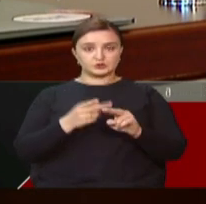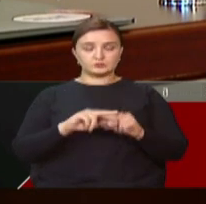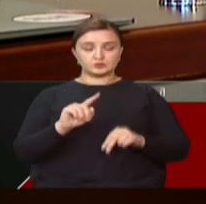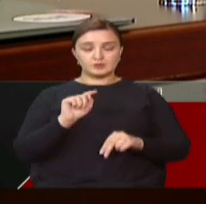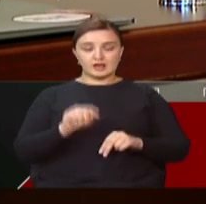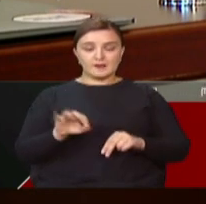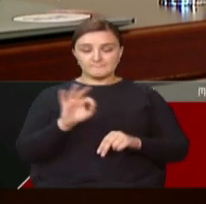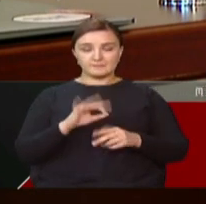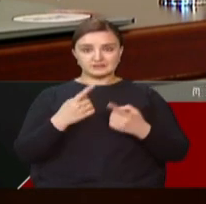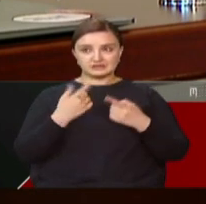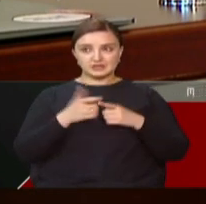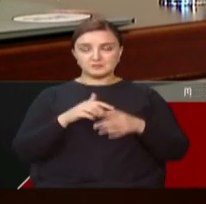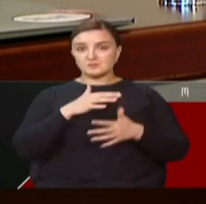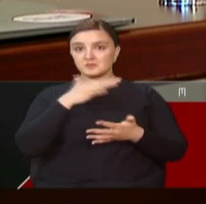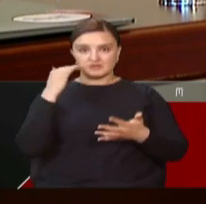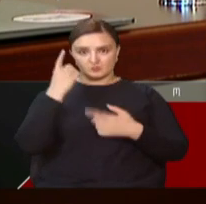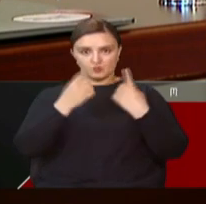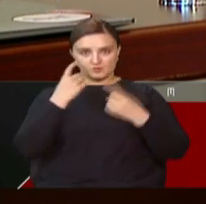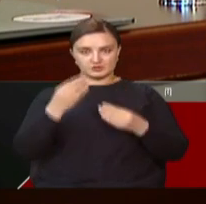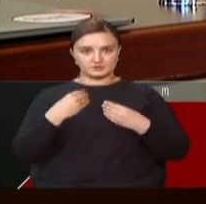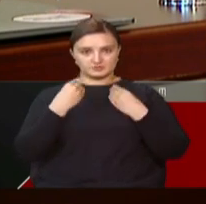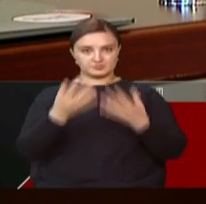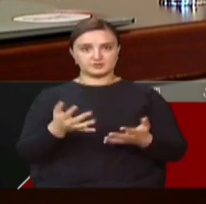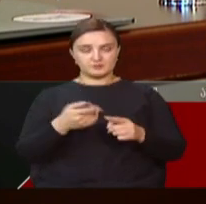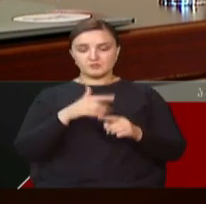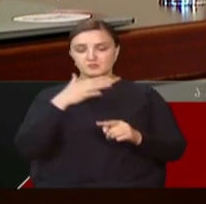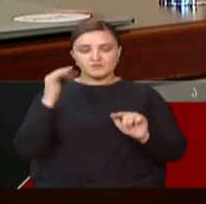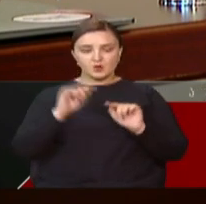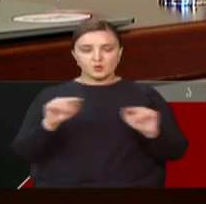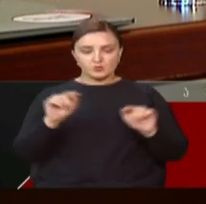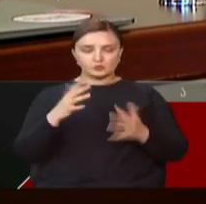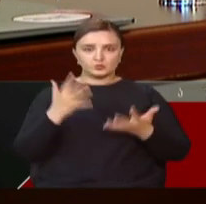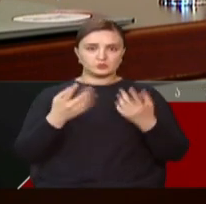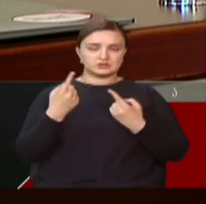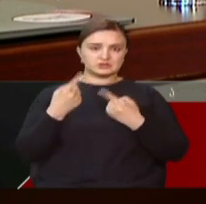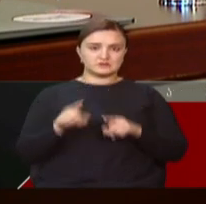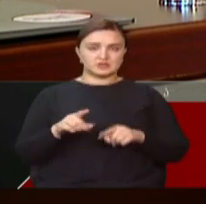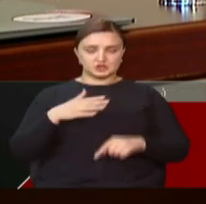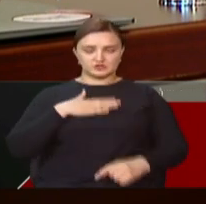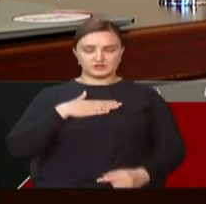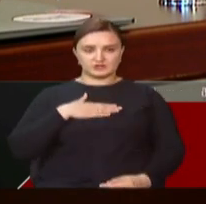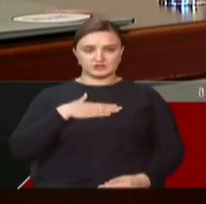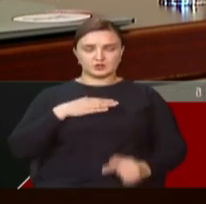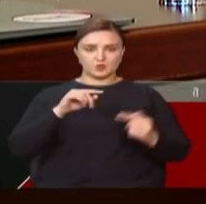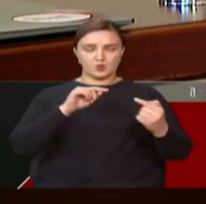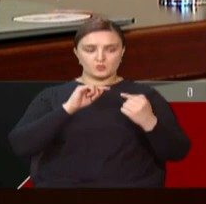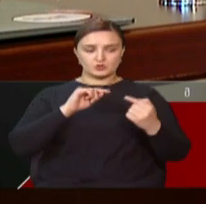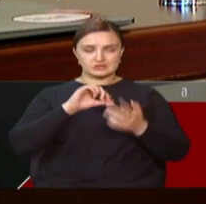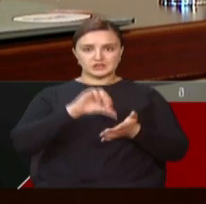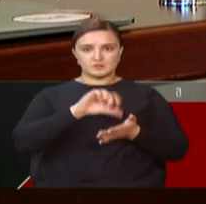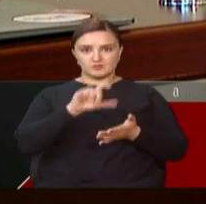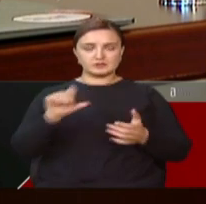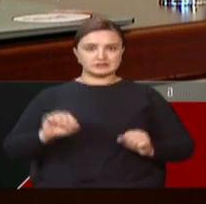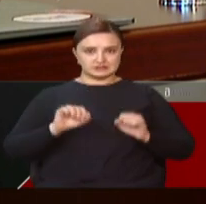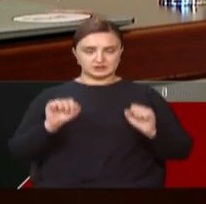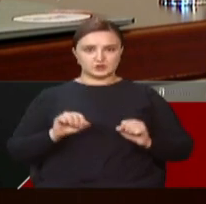უნდა, ამ სხვა ინფორმაციის მიწოდების პირობებში, როდესაც არაერთი ოპოზიციური თუ სხვა ჩვენი ოპონენტი წარმომადგენელი